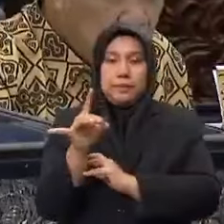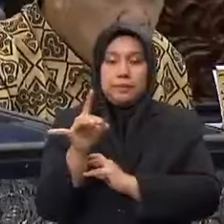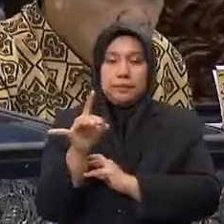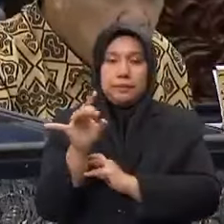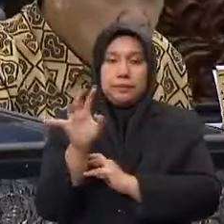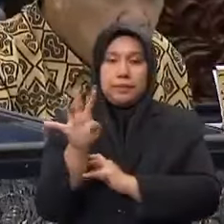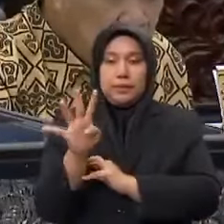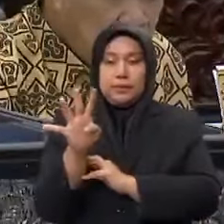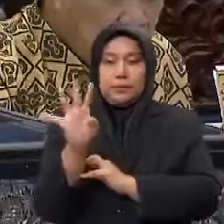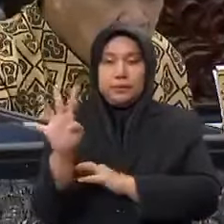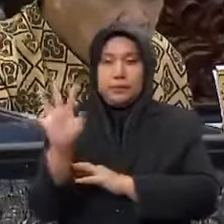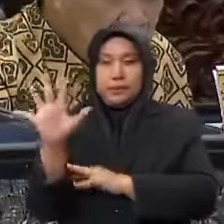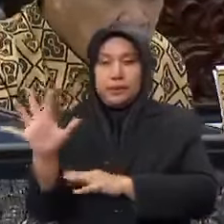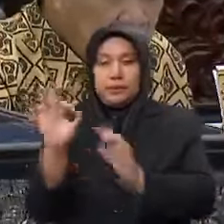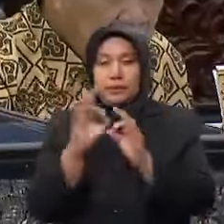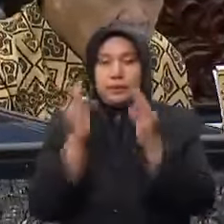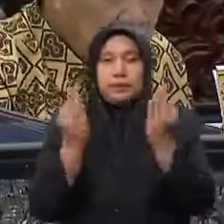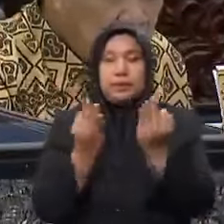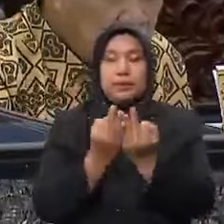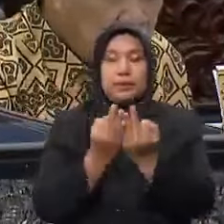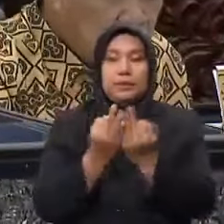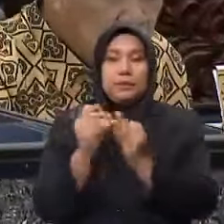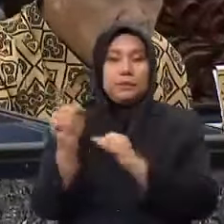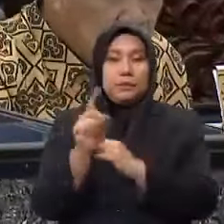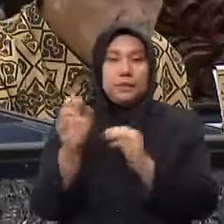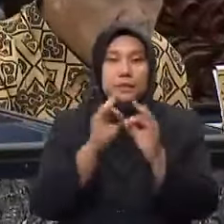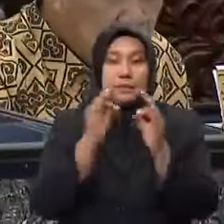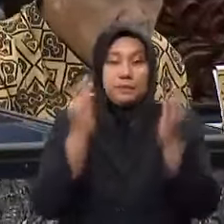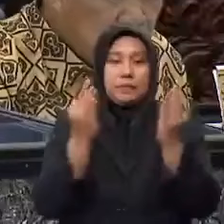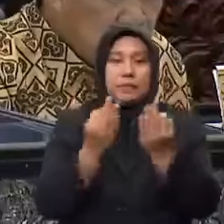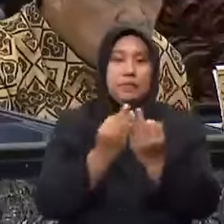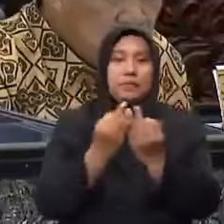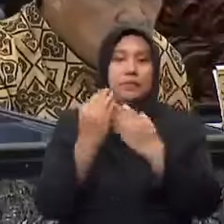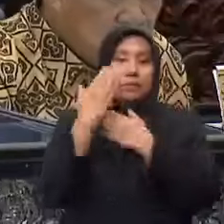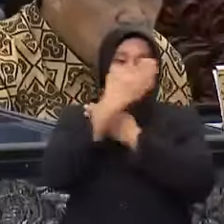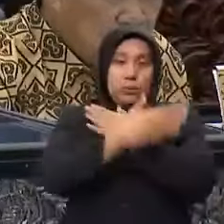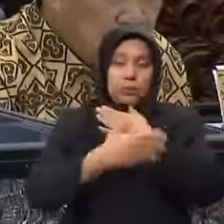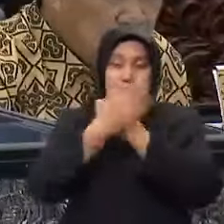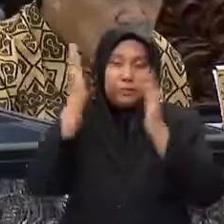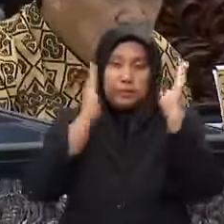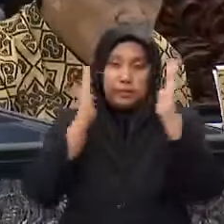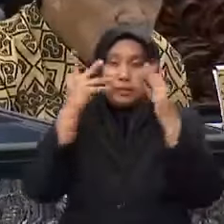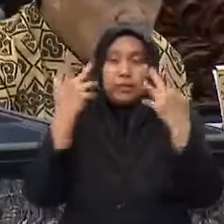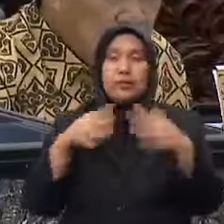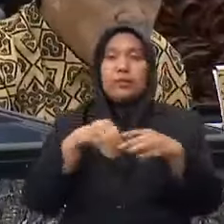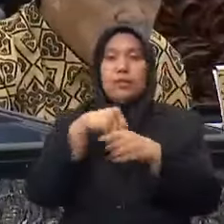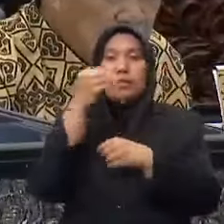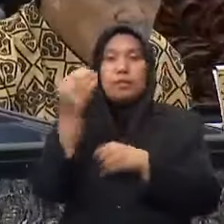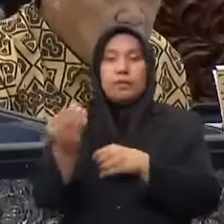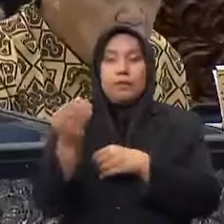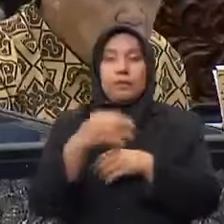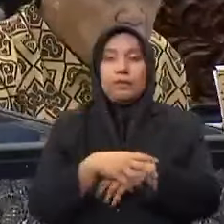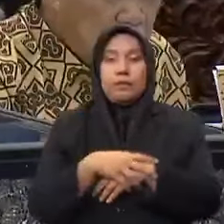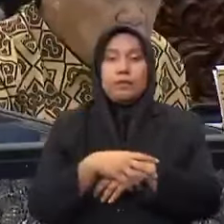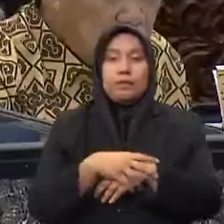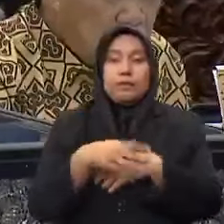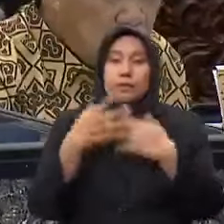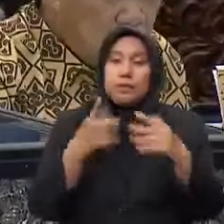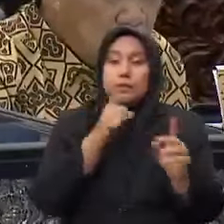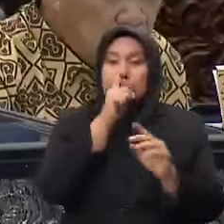18,445 keluarga itu, mana-mana keluarga dalam seluruh Malaysia telah dikeluarkan. Sudah tentu daripada satu tahun ke